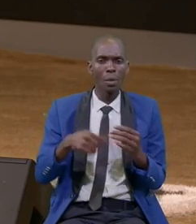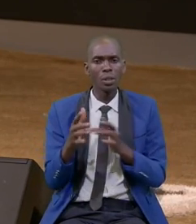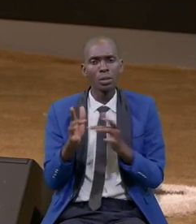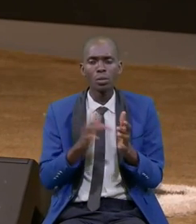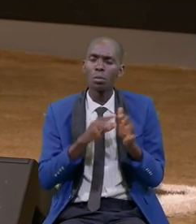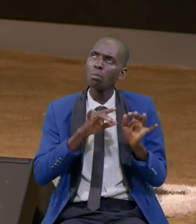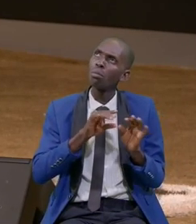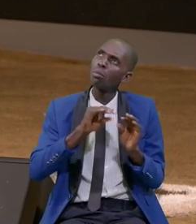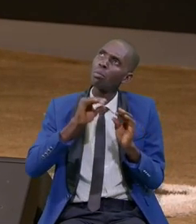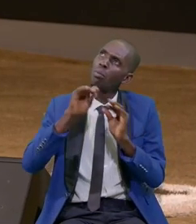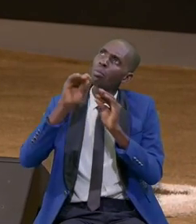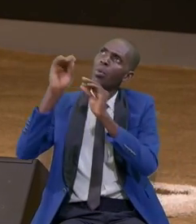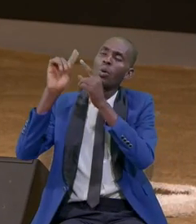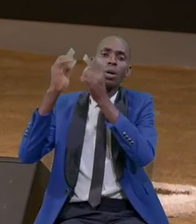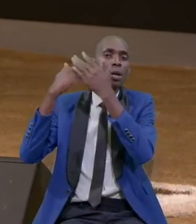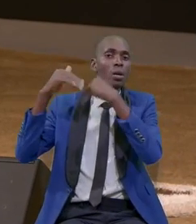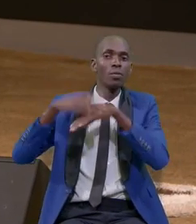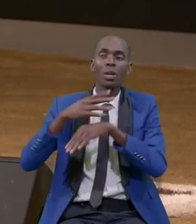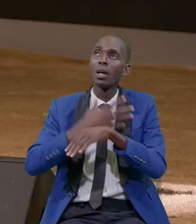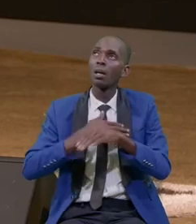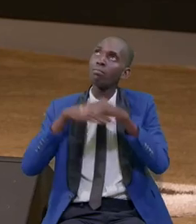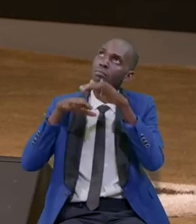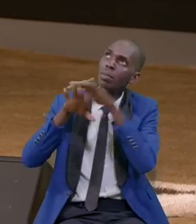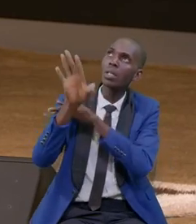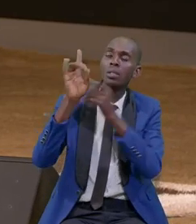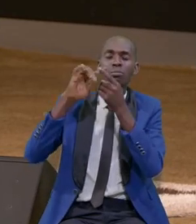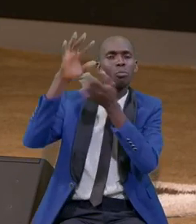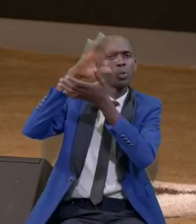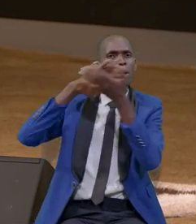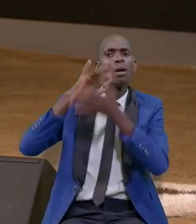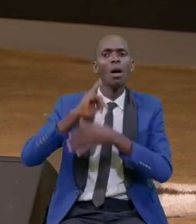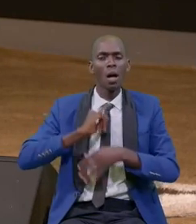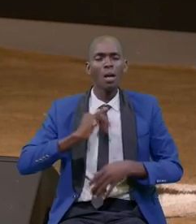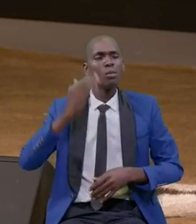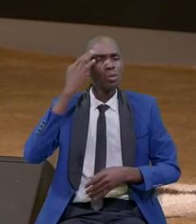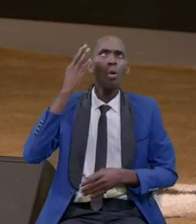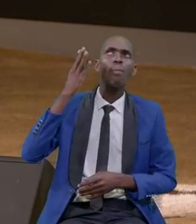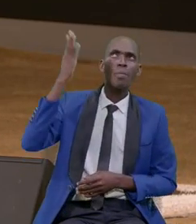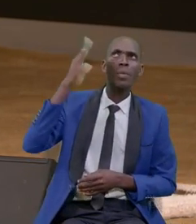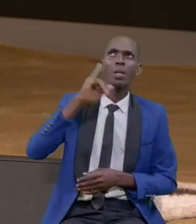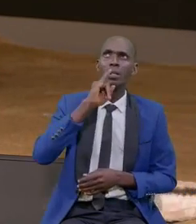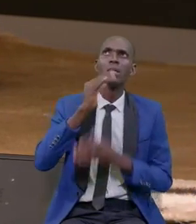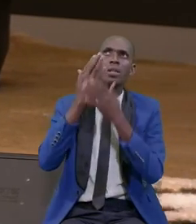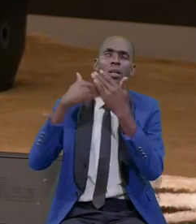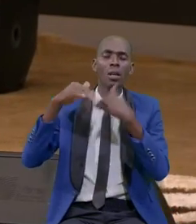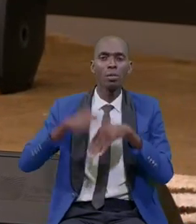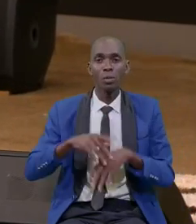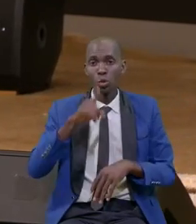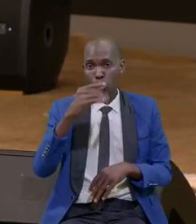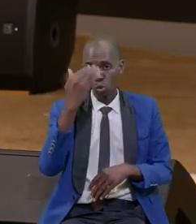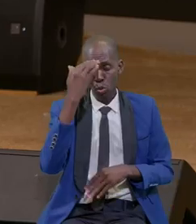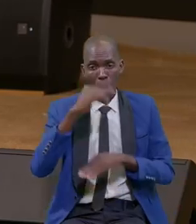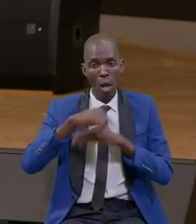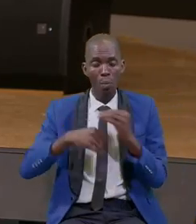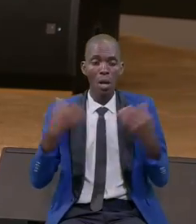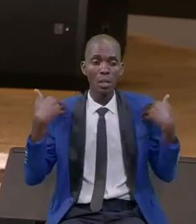au ciel et il était reçu par les nuées. Vous savez qu'il y a un ciel. Vous savez que